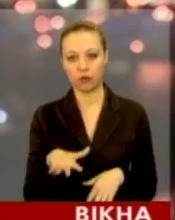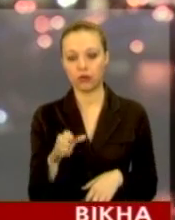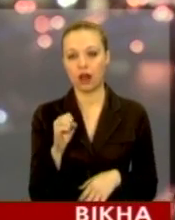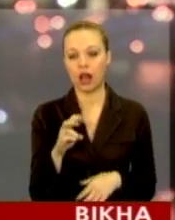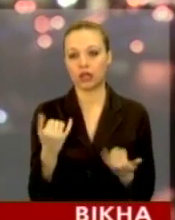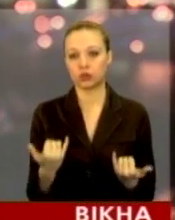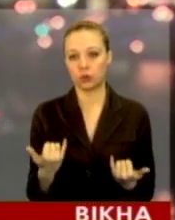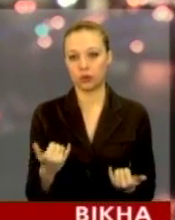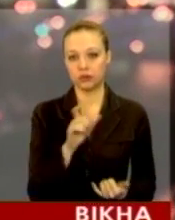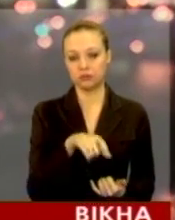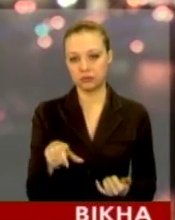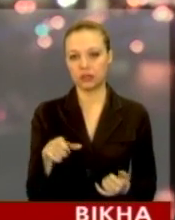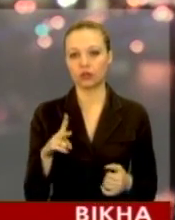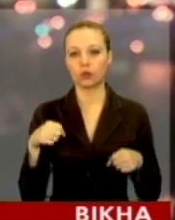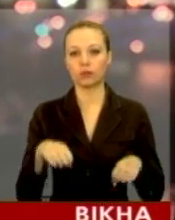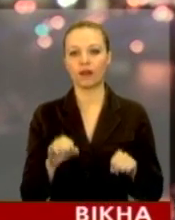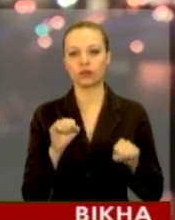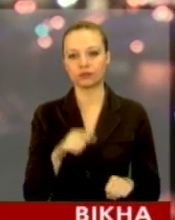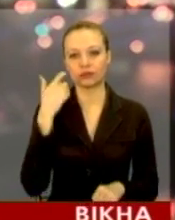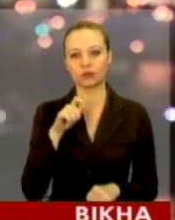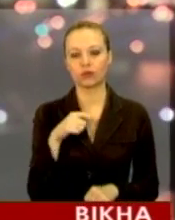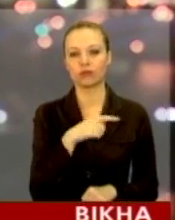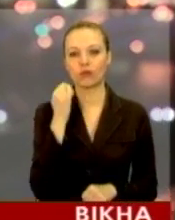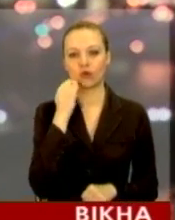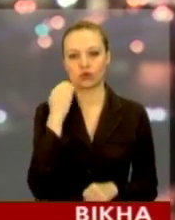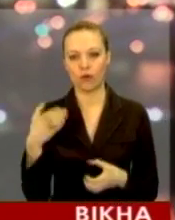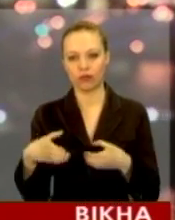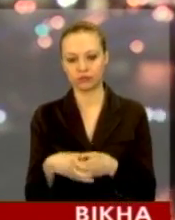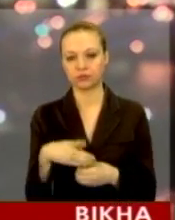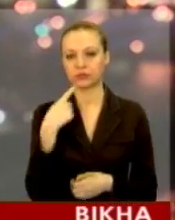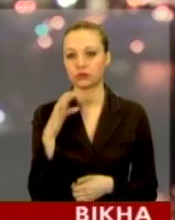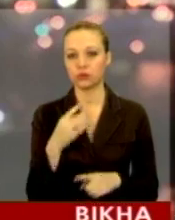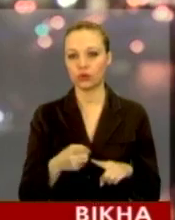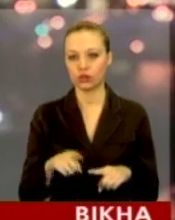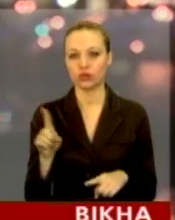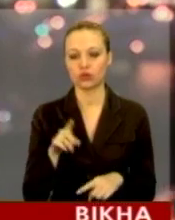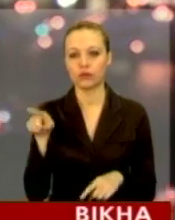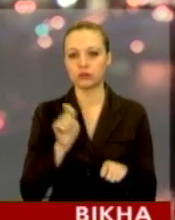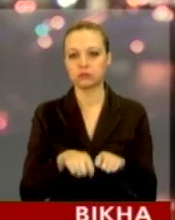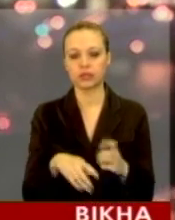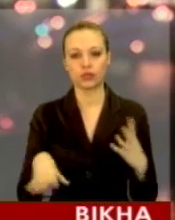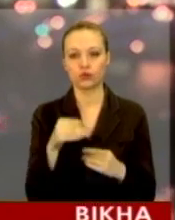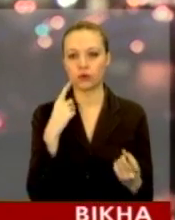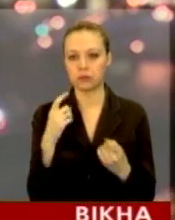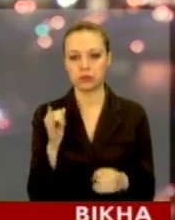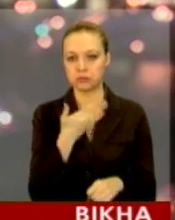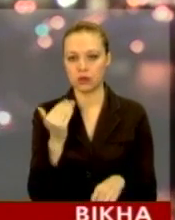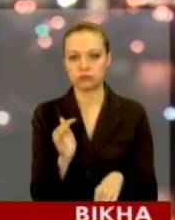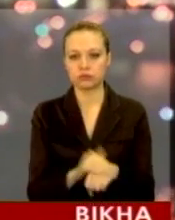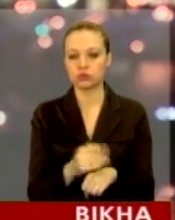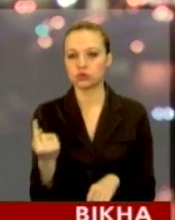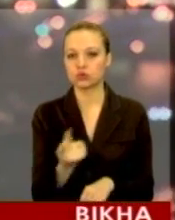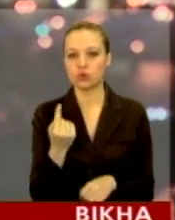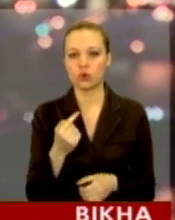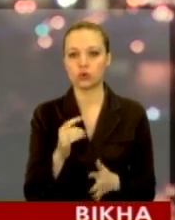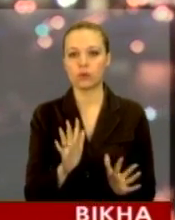сьогодні місцеві правозахисники, зокрема Московська Хельсінська група, заявила про те, що вони перевірили всю інформацію і не зафіксували